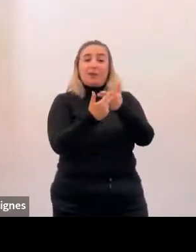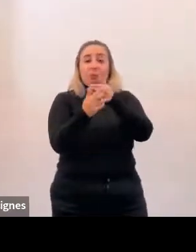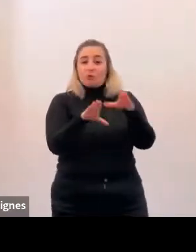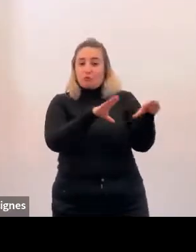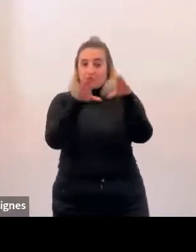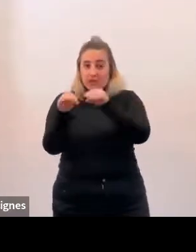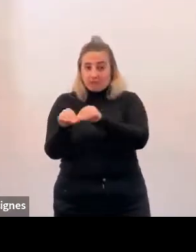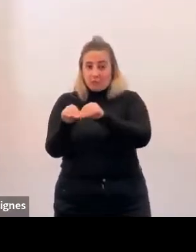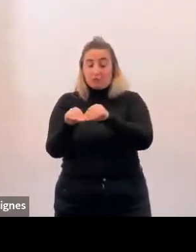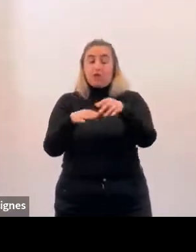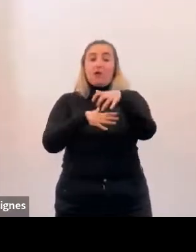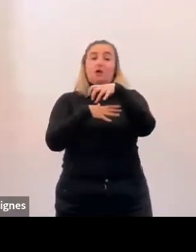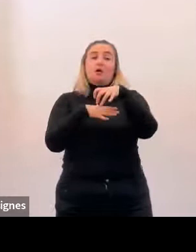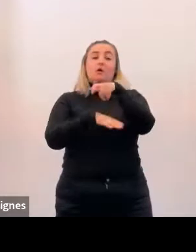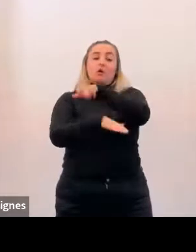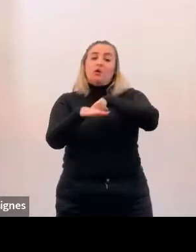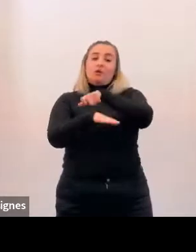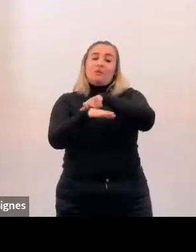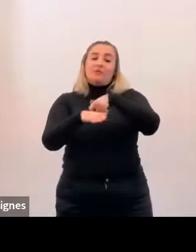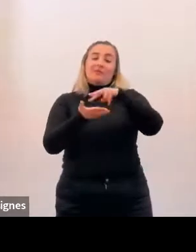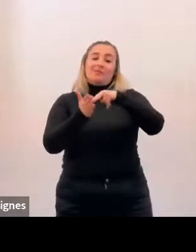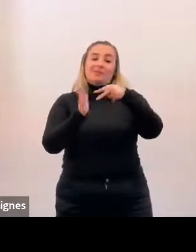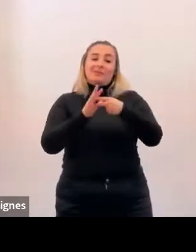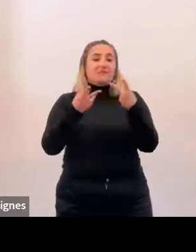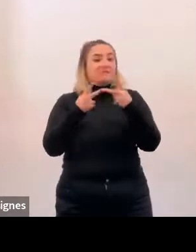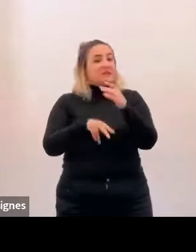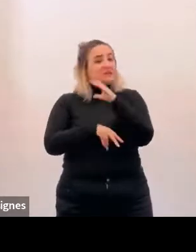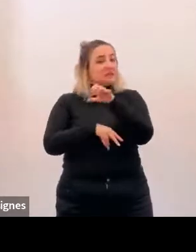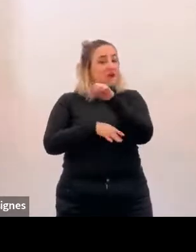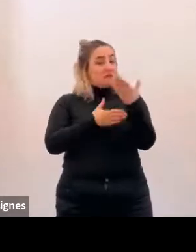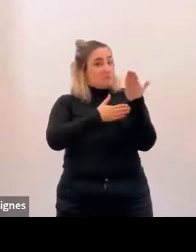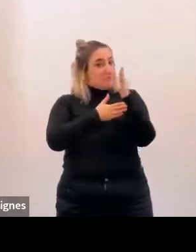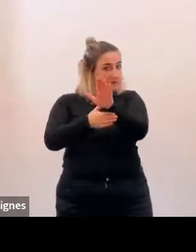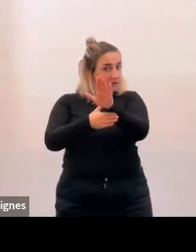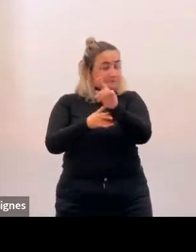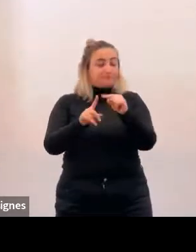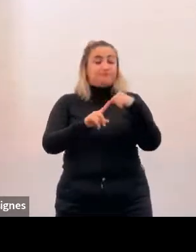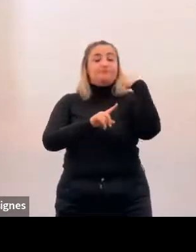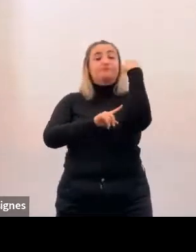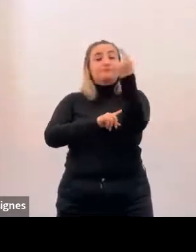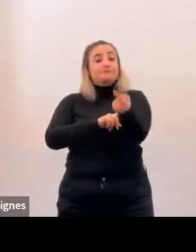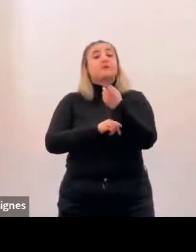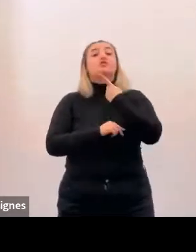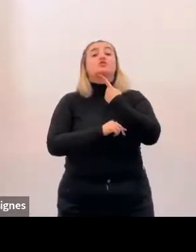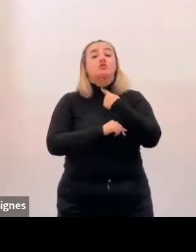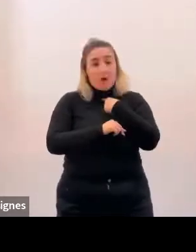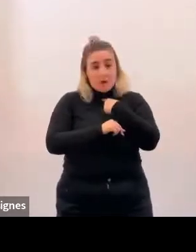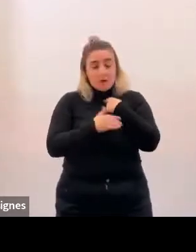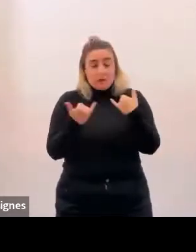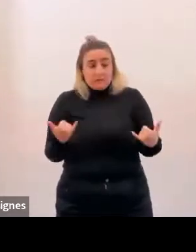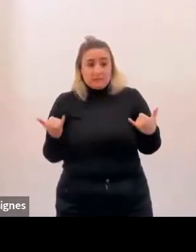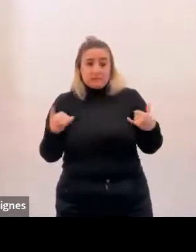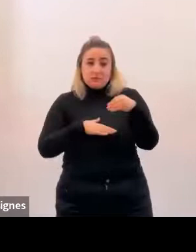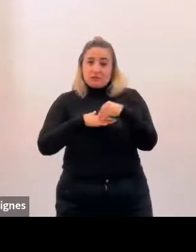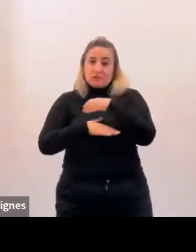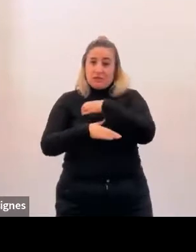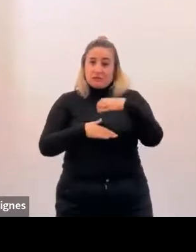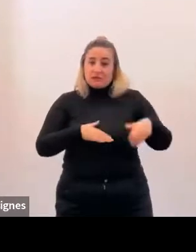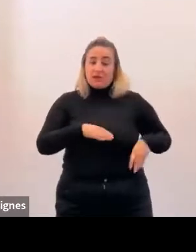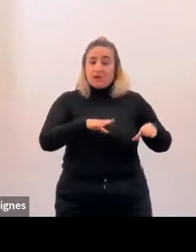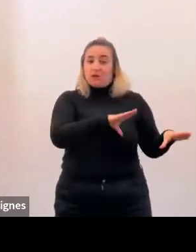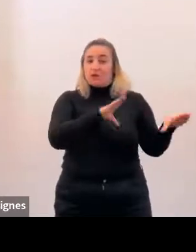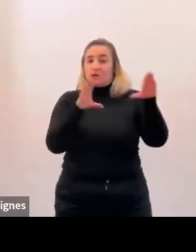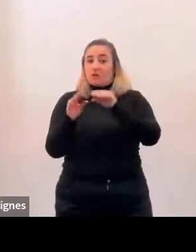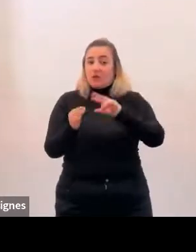au comité technique ville et CCAS. Et puis en juin, le conseil municipal aura délibéré afin d'acter le transfert et